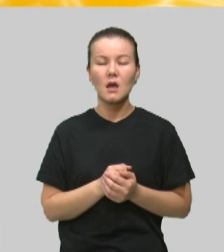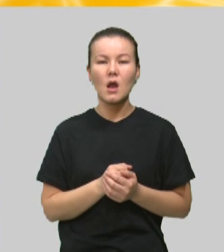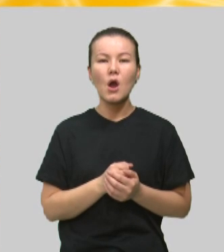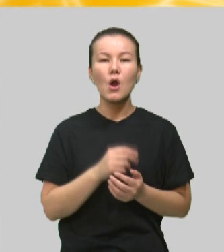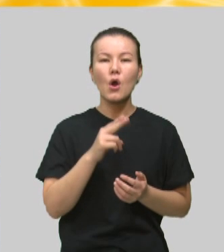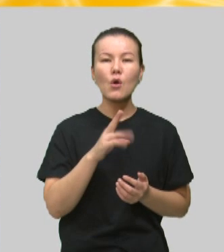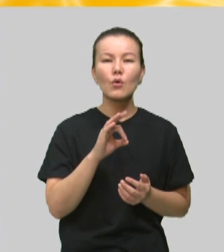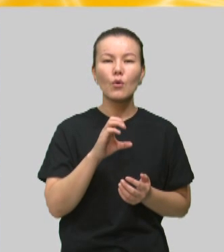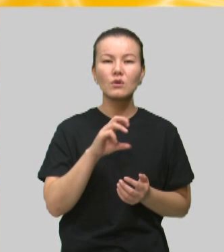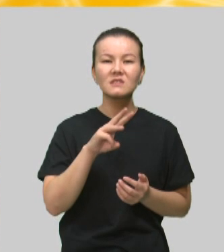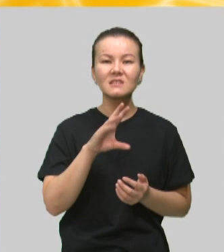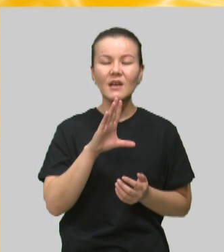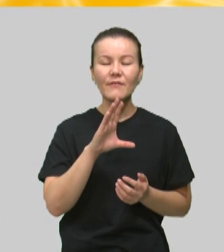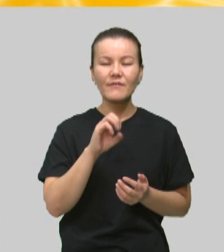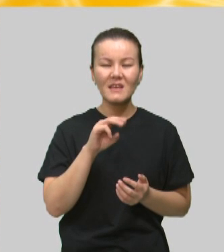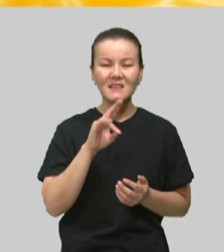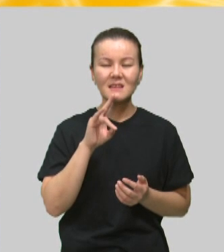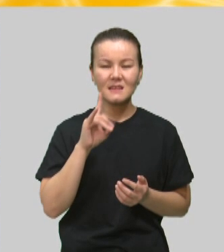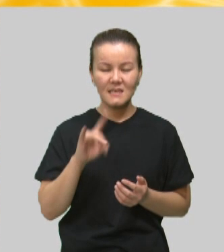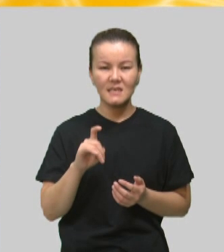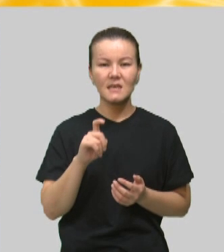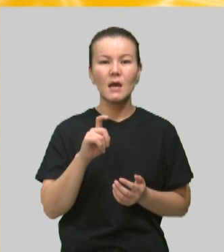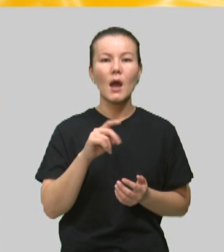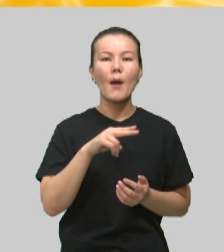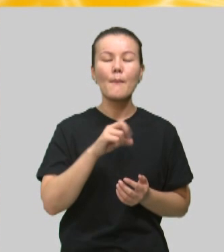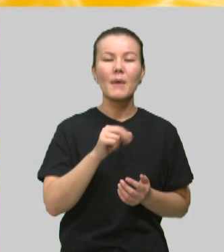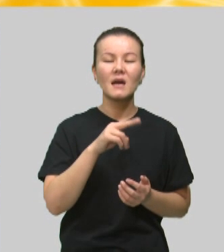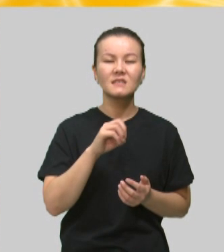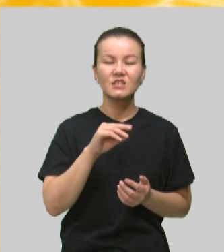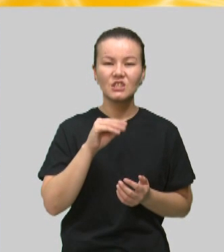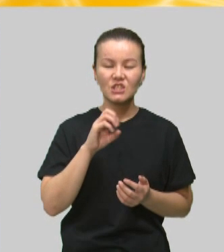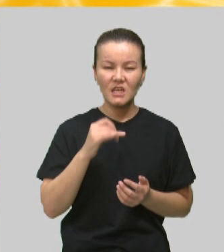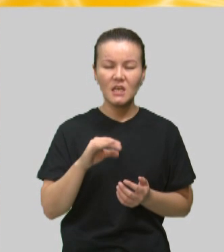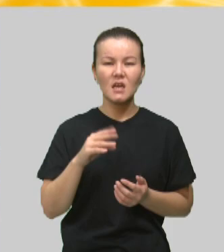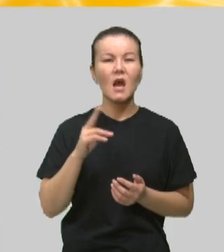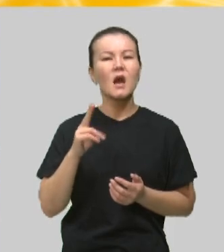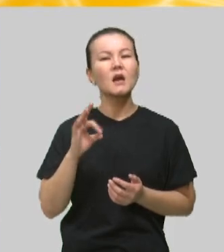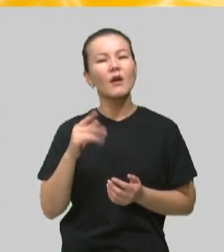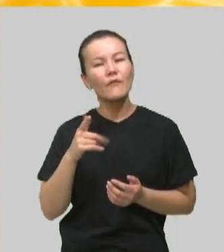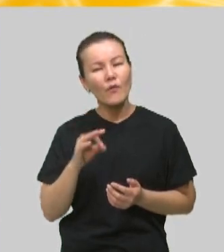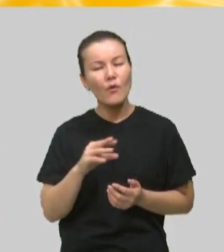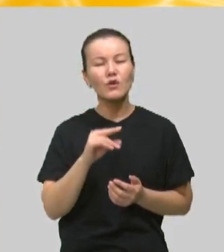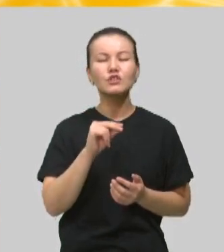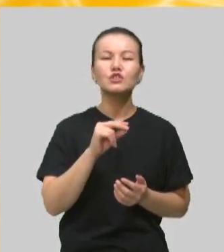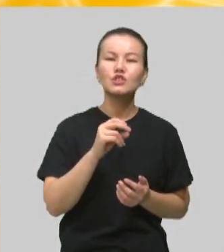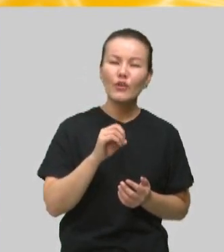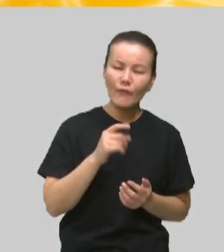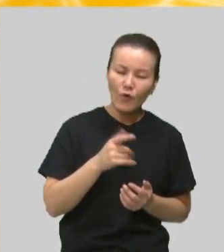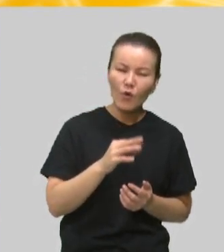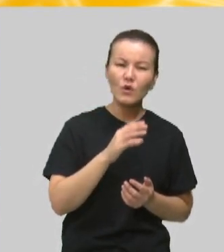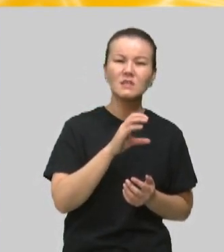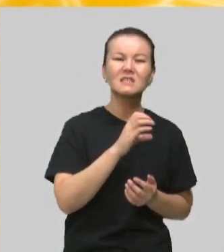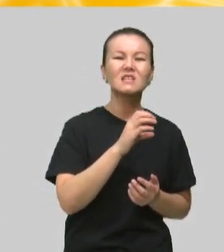косвенных падежей. Это кого, чего, с кем, с